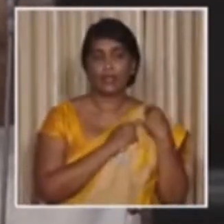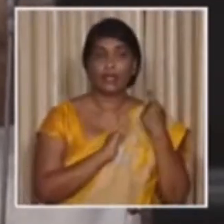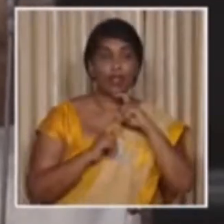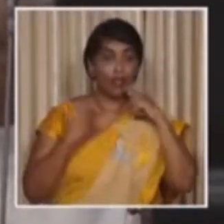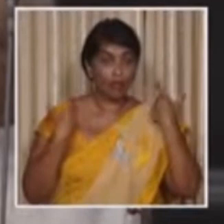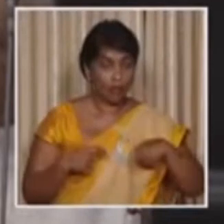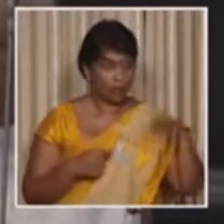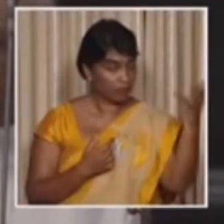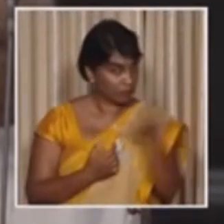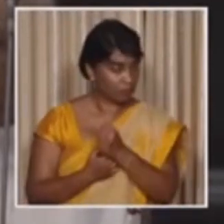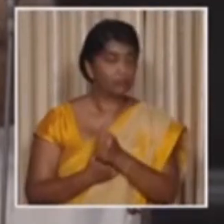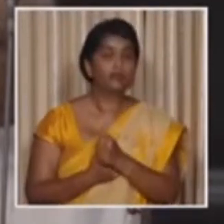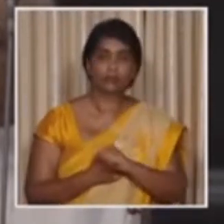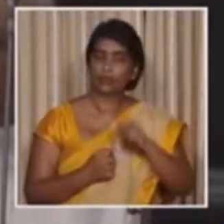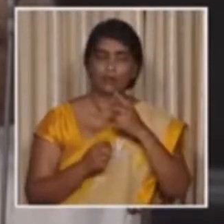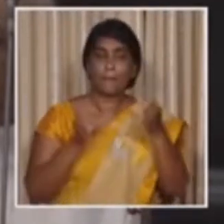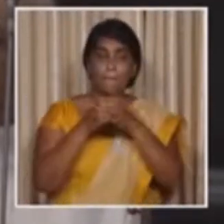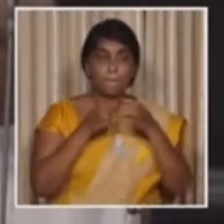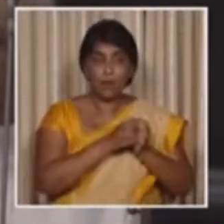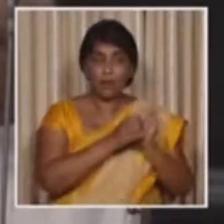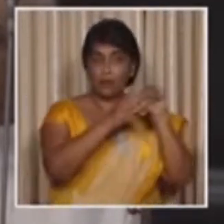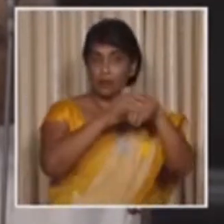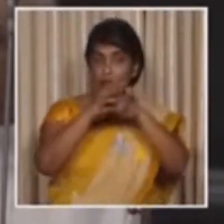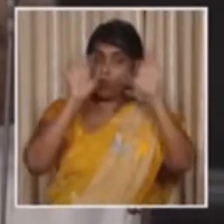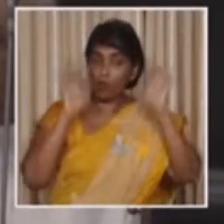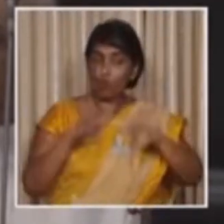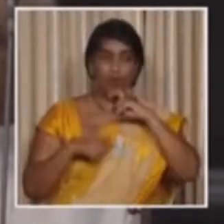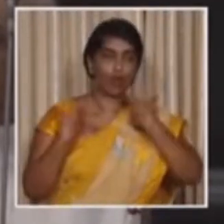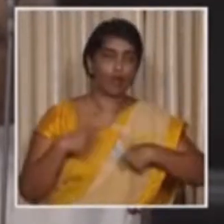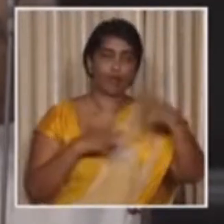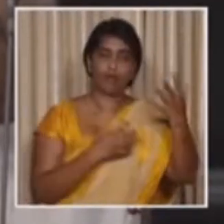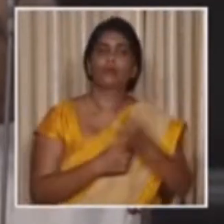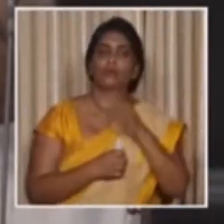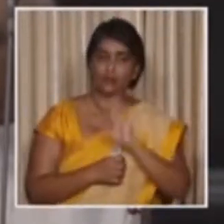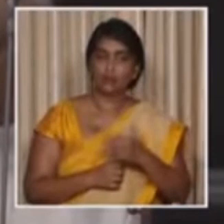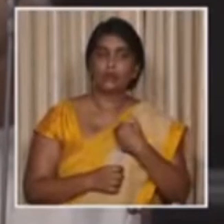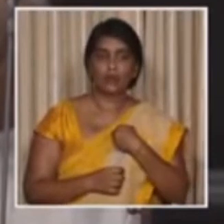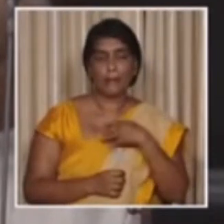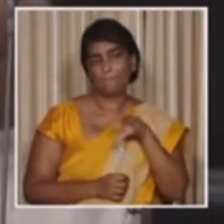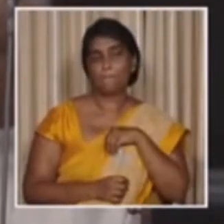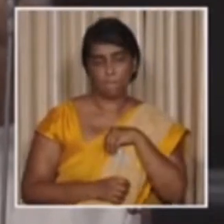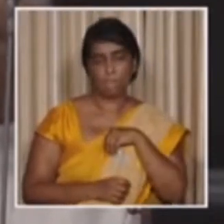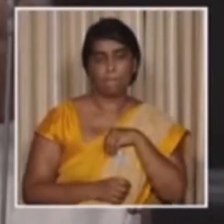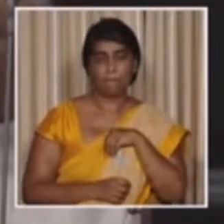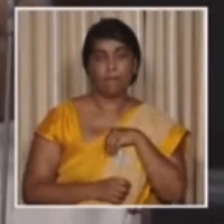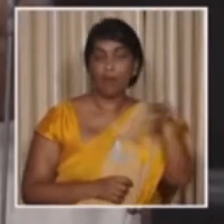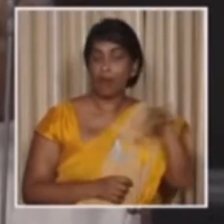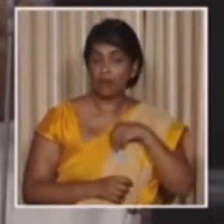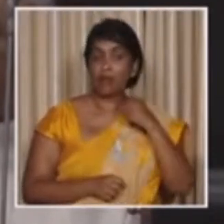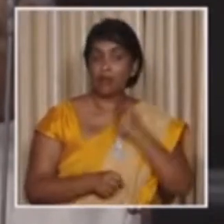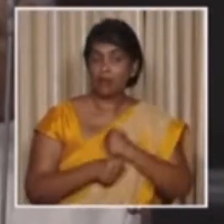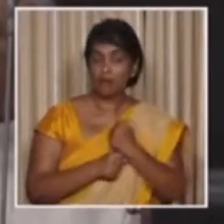නීතිඥයෙක් අරගන්නවා නම් කිසිම පක්ෂයකට සම්බන්ධ නැති නීතිඥයෙක් අරගන්න ඕන කියලා මම පිළිගන්නවා. මෙතන අරගත්තේ මේ